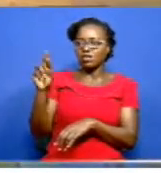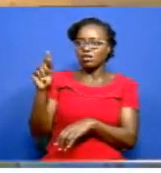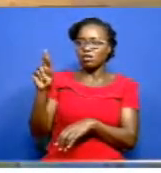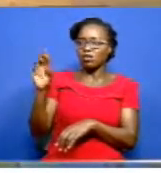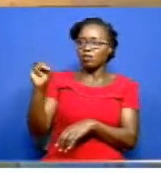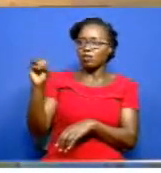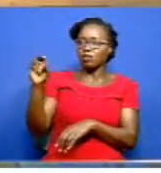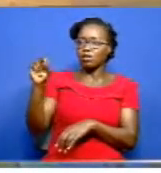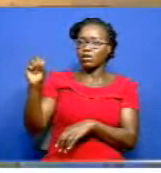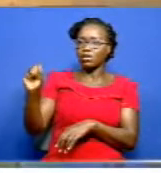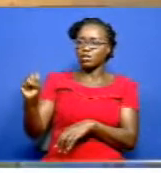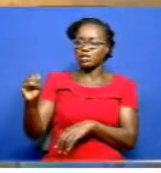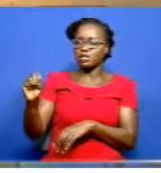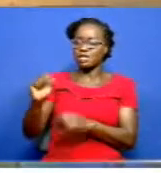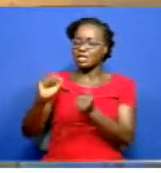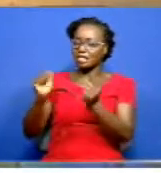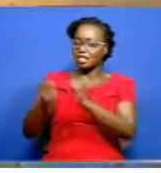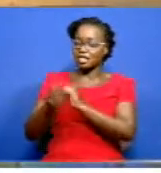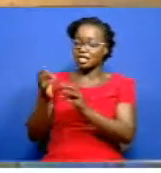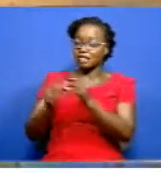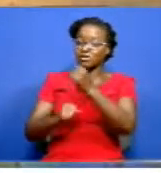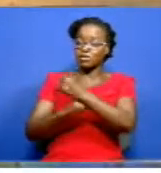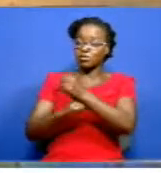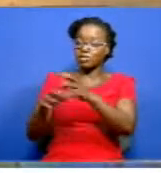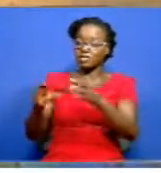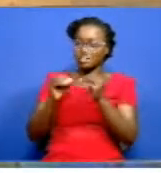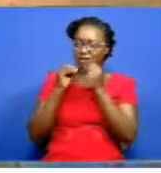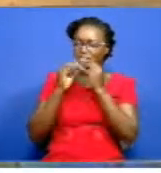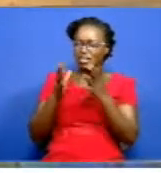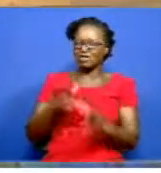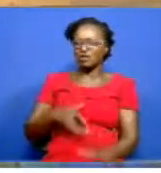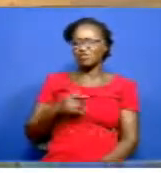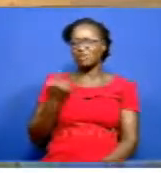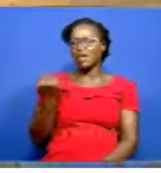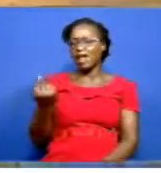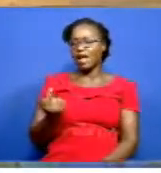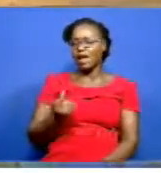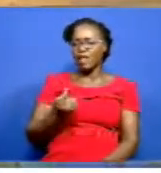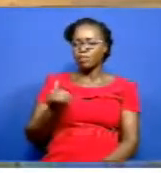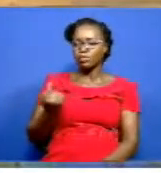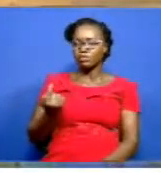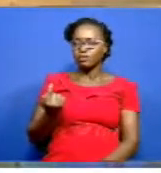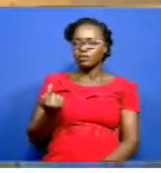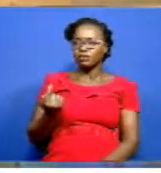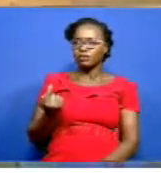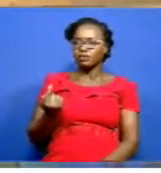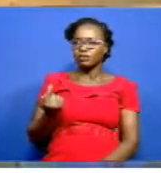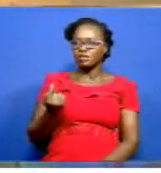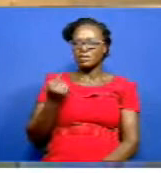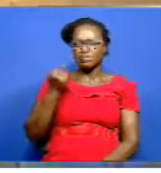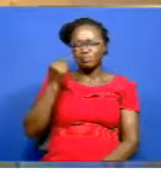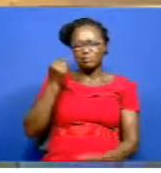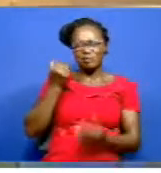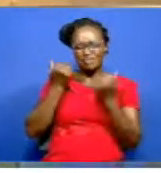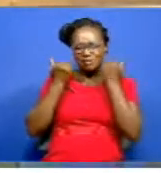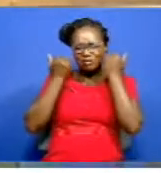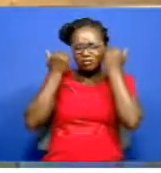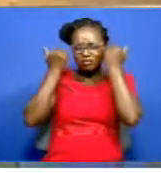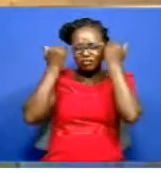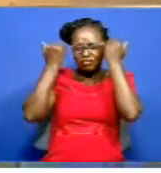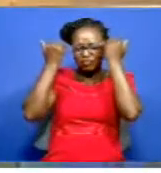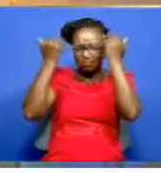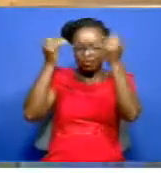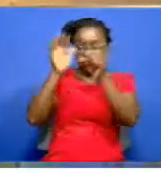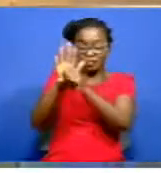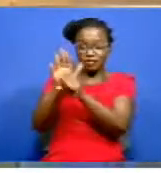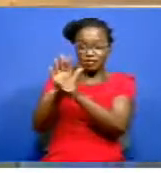zinabadilika. Kama upati hiyo support unajisikia uko peke yako, na hiyo inaleta mafikira mingi, baadaye